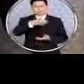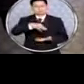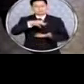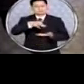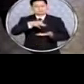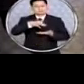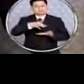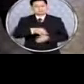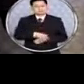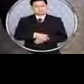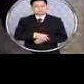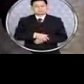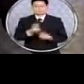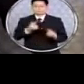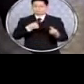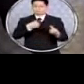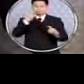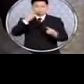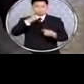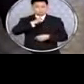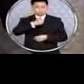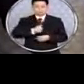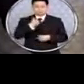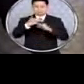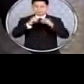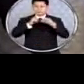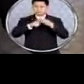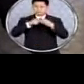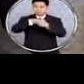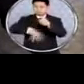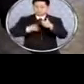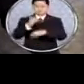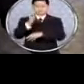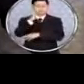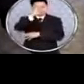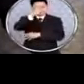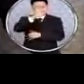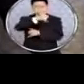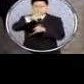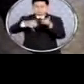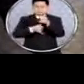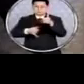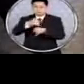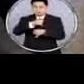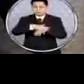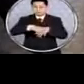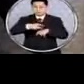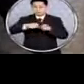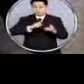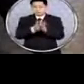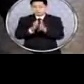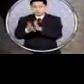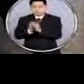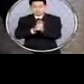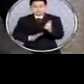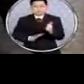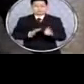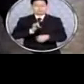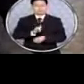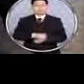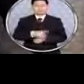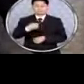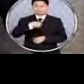他不需要忧心的，当台湾在一个民主机制底下有政党轮替的时候，政策会不会发生变化。那我们的人